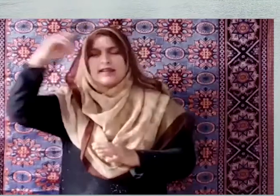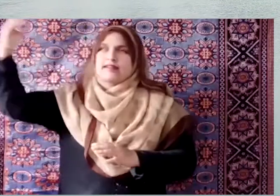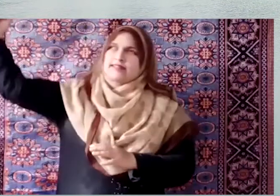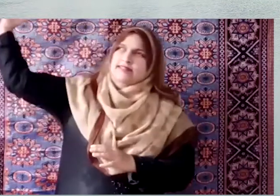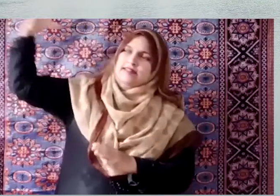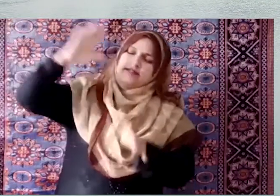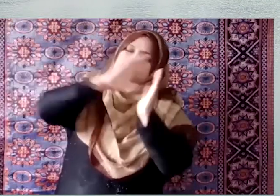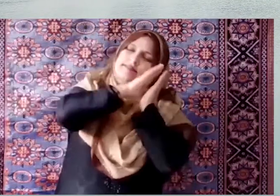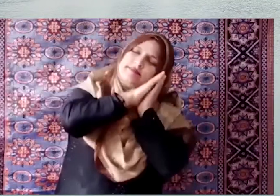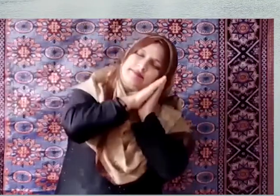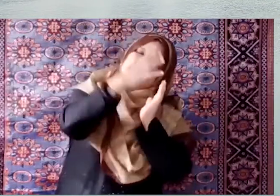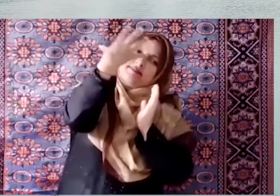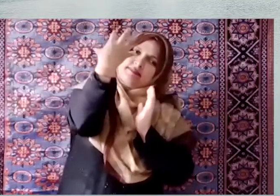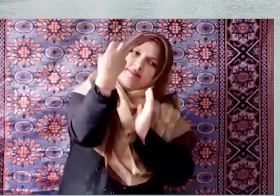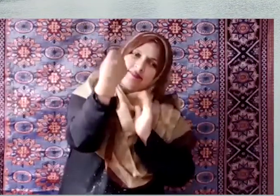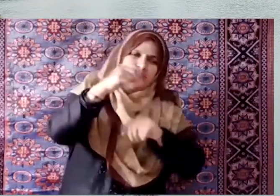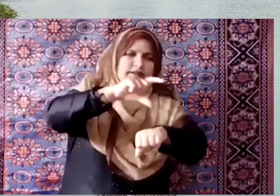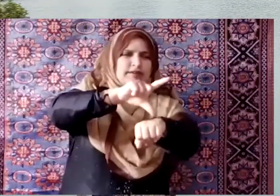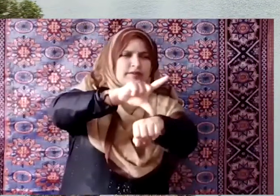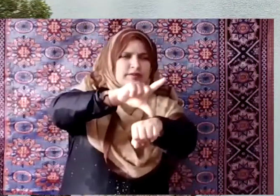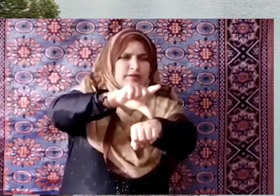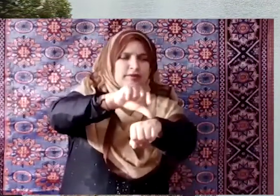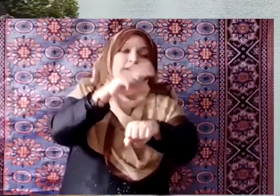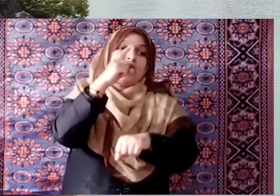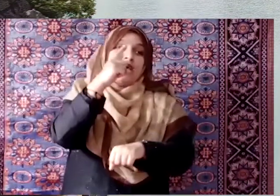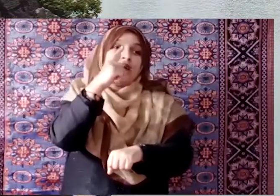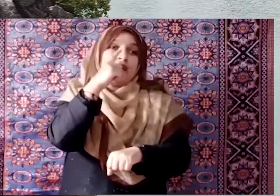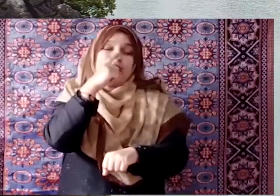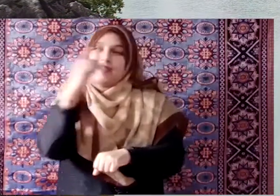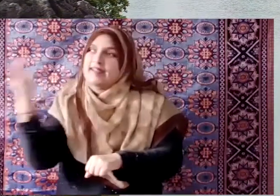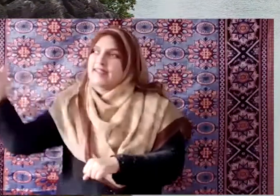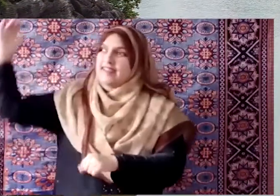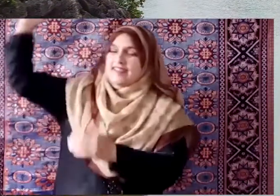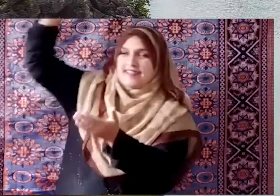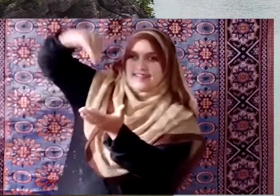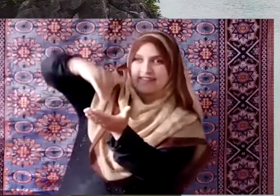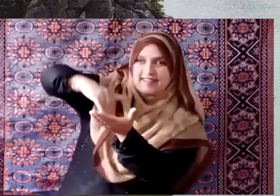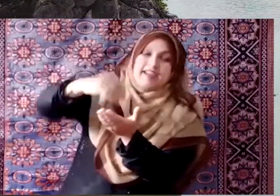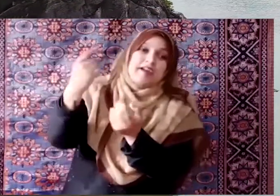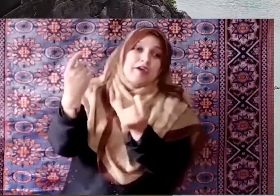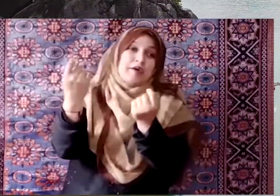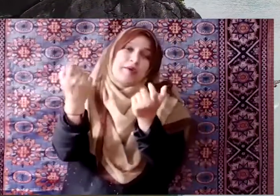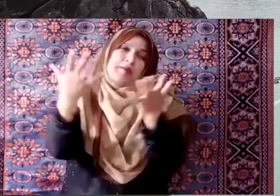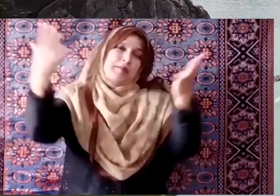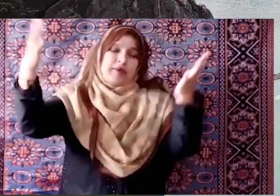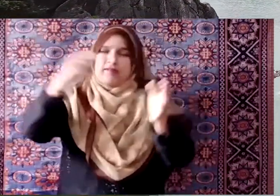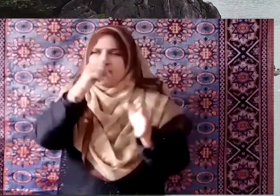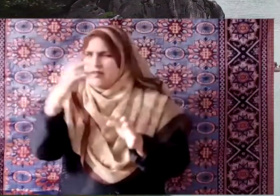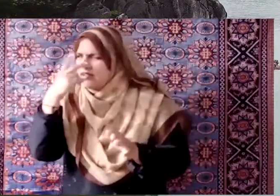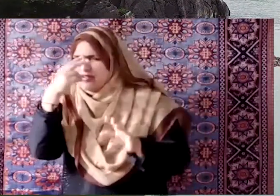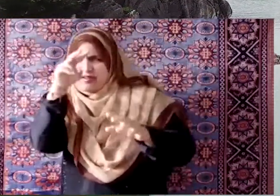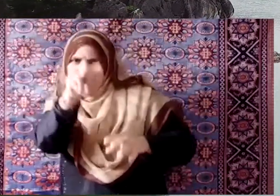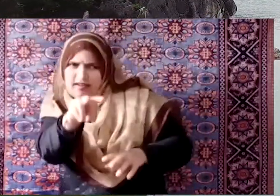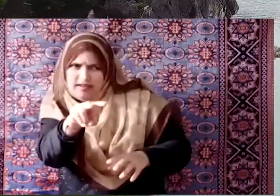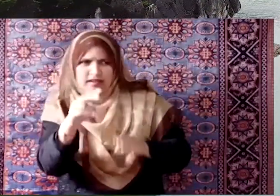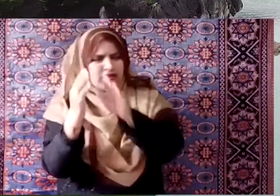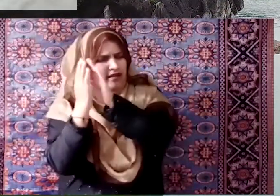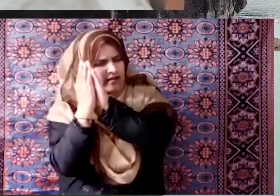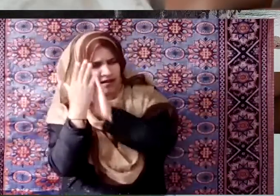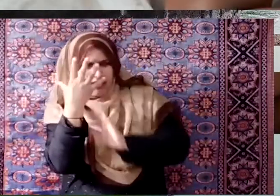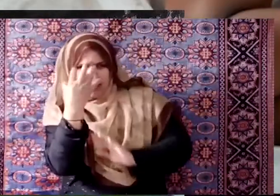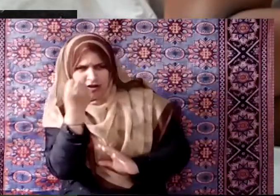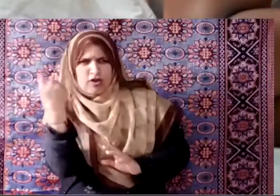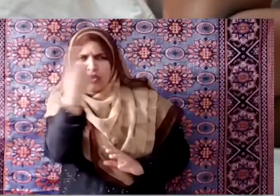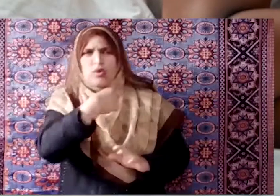کر گھنی چھاؤں میں سو گیا۔ کچھ لمحے بعد ہیر اپنی سہیلیوں کے ہمراہ آئی۔ اس نے کشتی میں